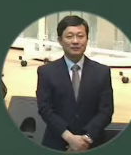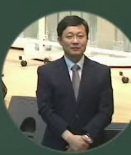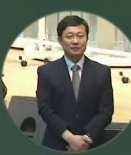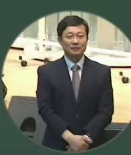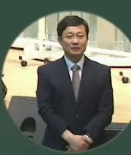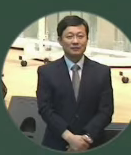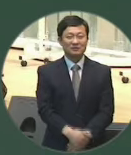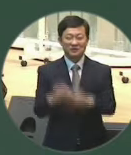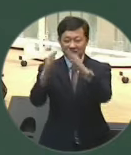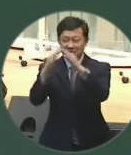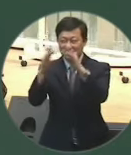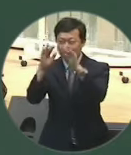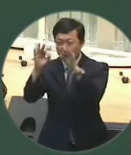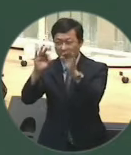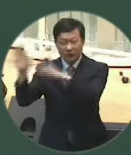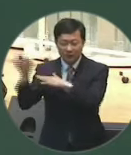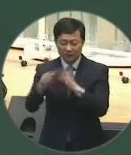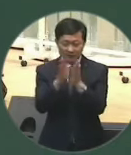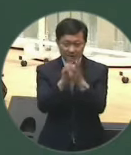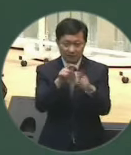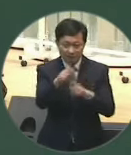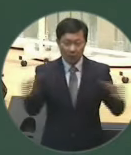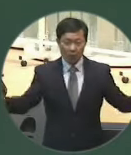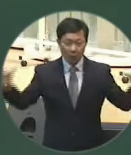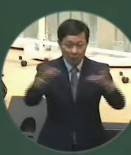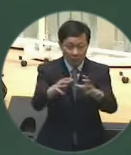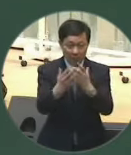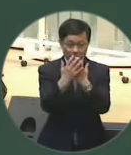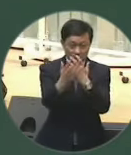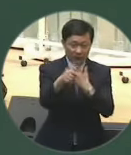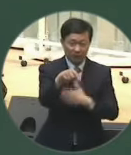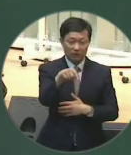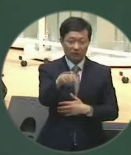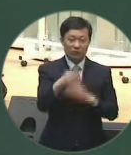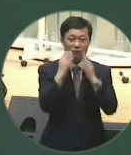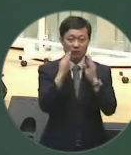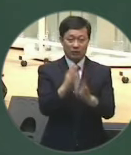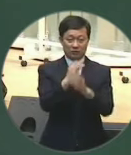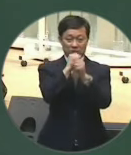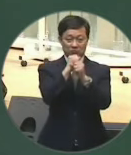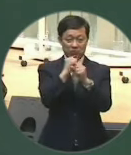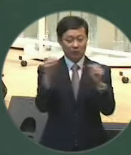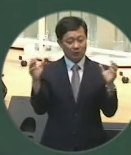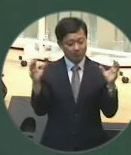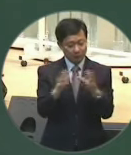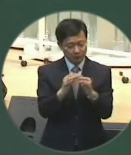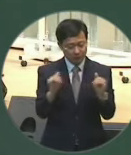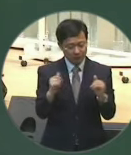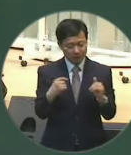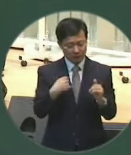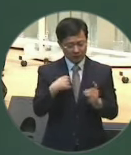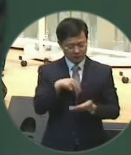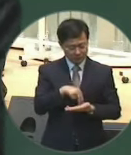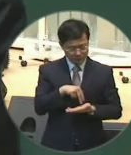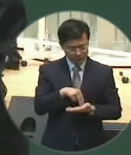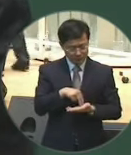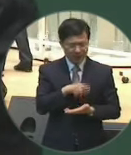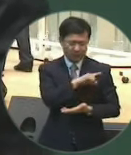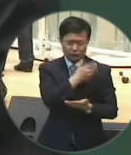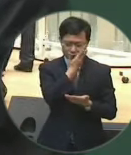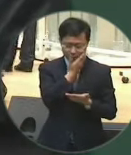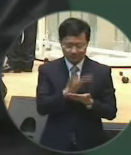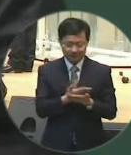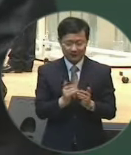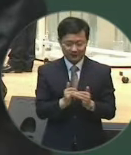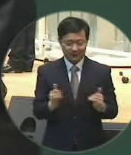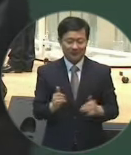하나님의 중요한 뜻을 이룰 사람들이 일부러 교회에 모인다니까요. You can just watch this message online or at home, but you